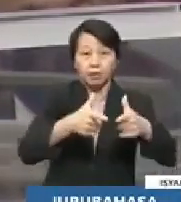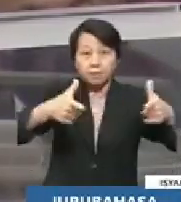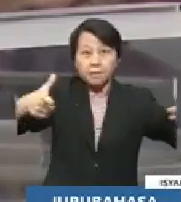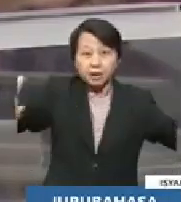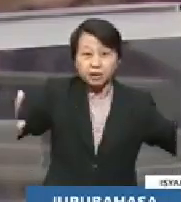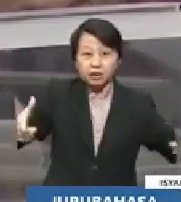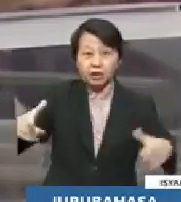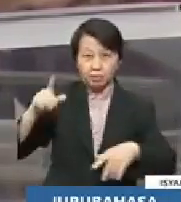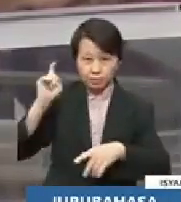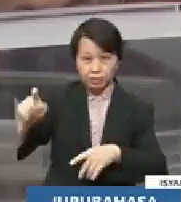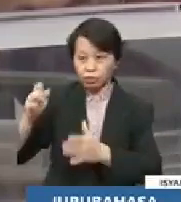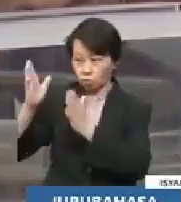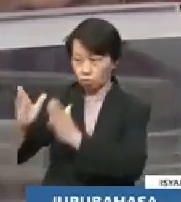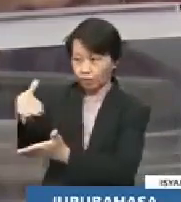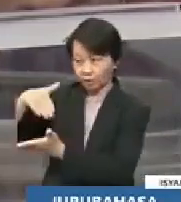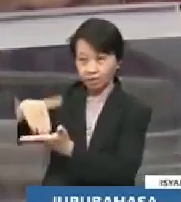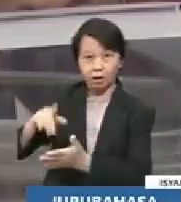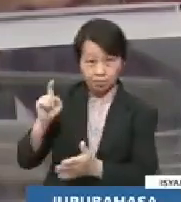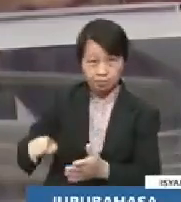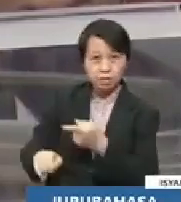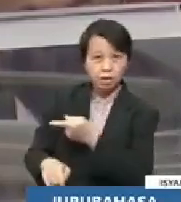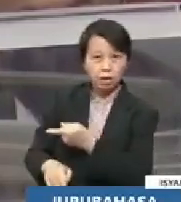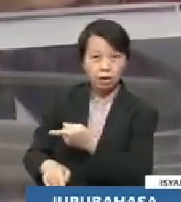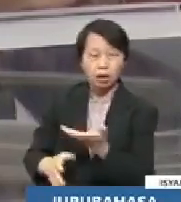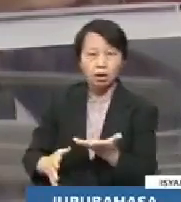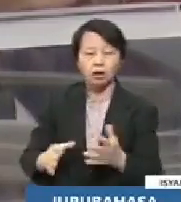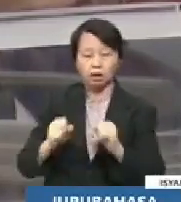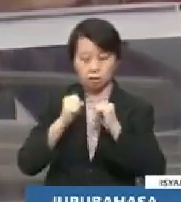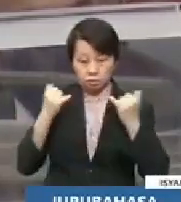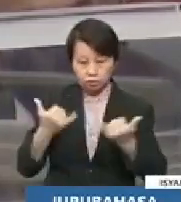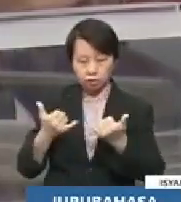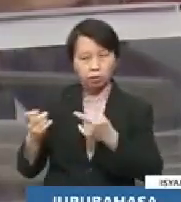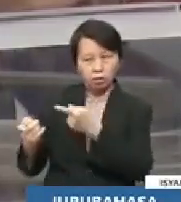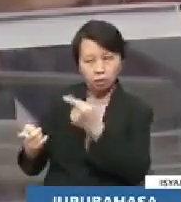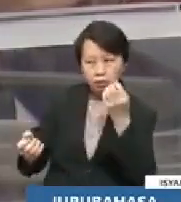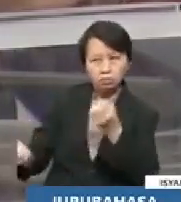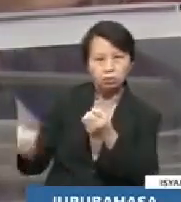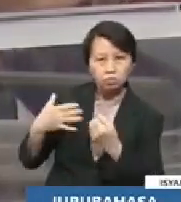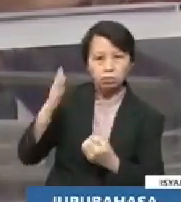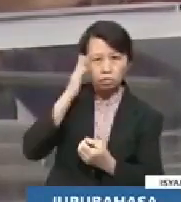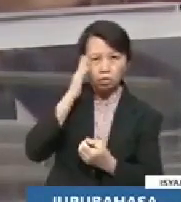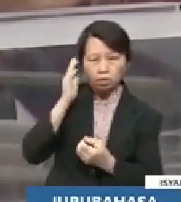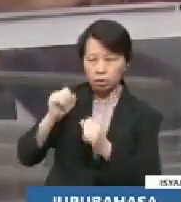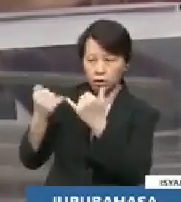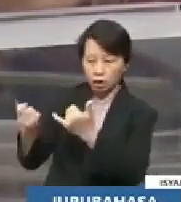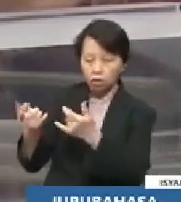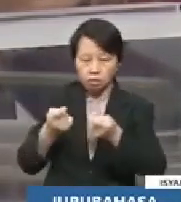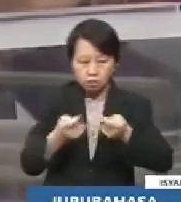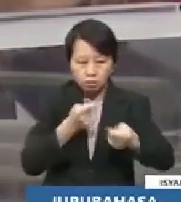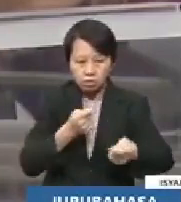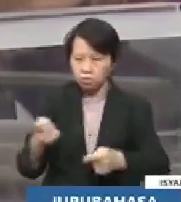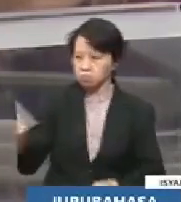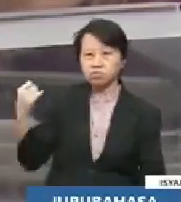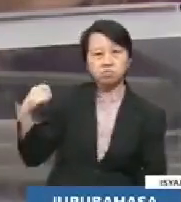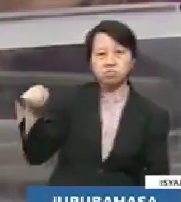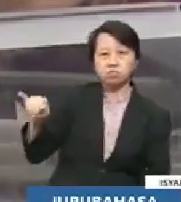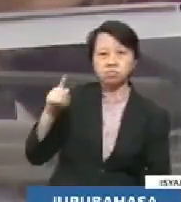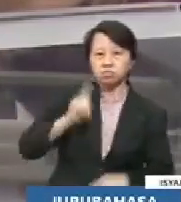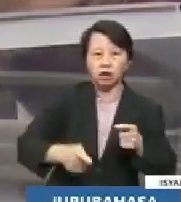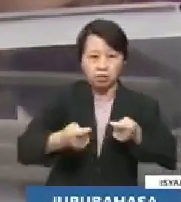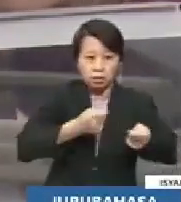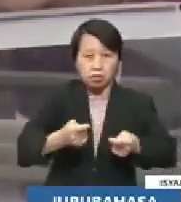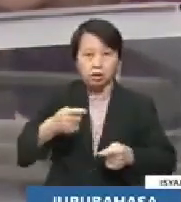dimana saya dipahamkan Serikat yang yang mengendalikan eh program ini adalah tidak berkemampuan